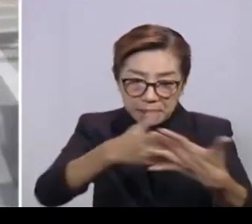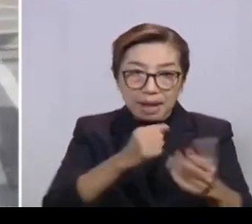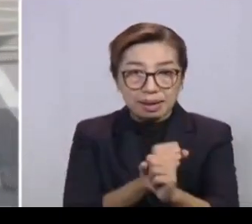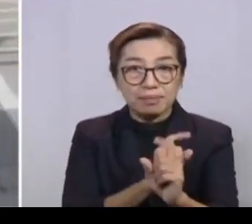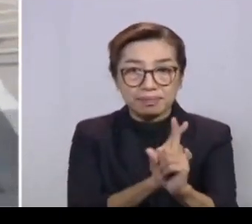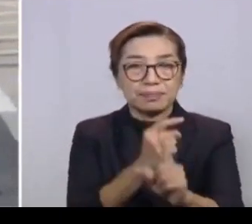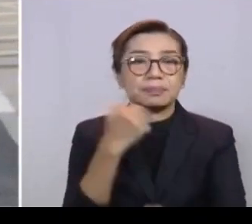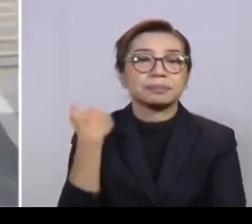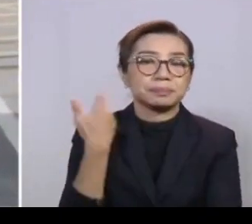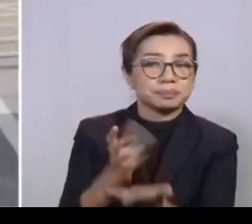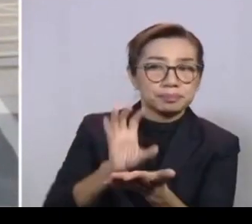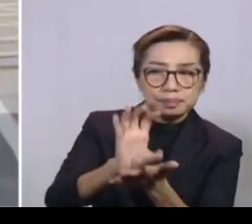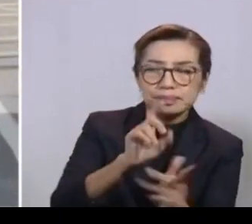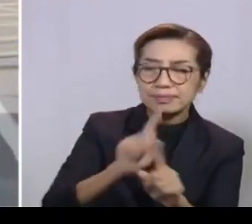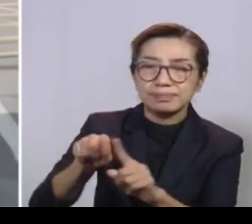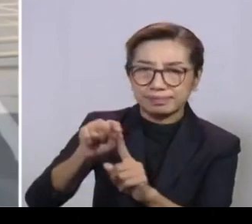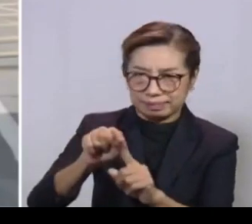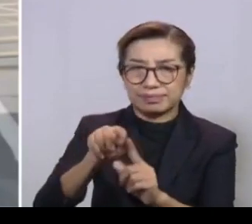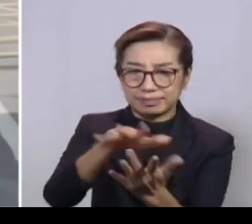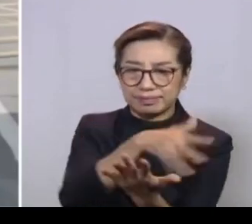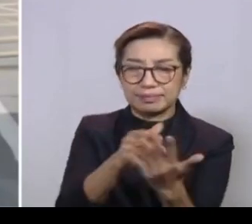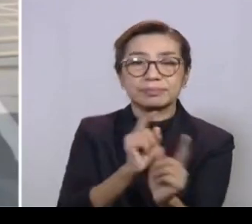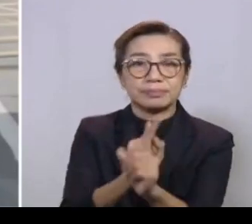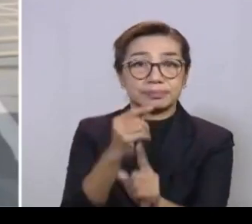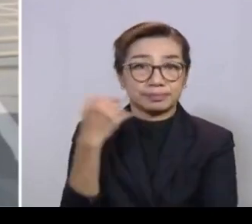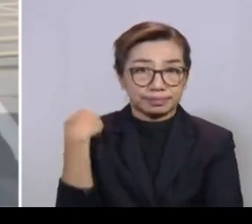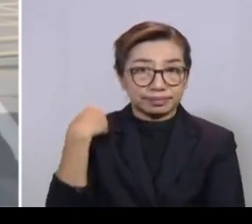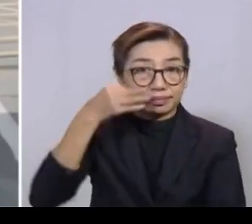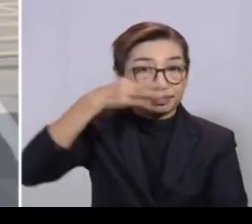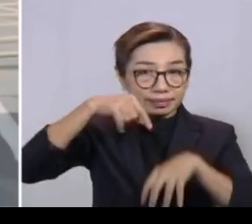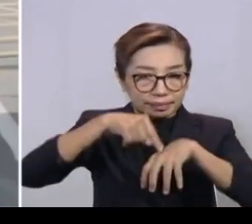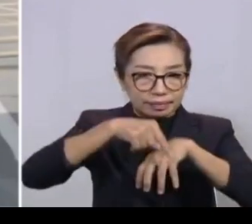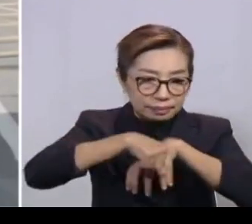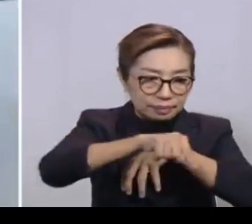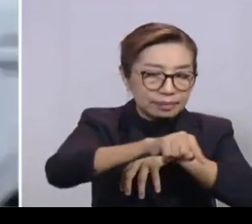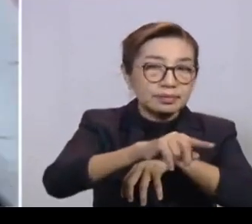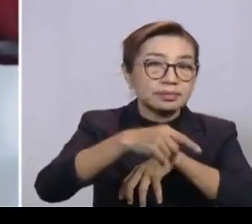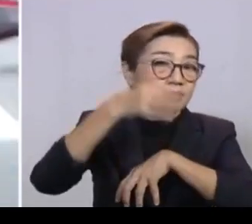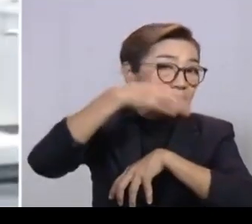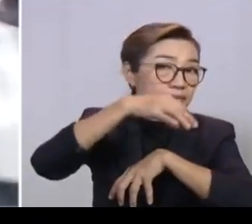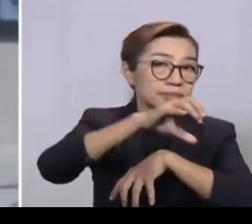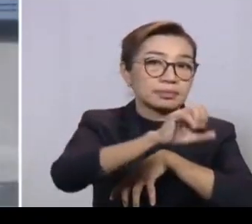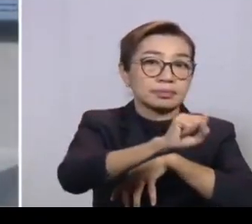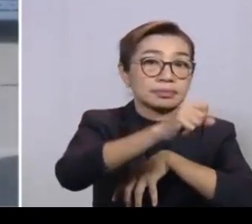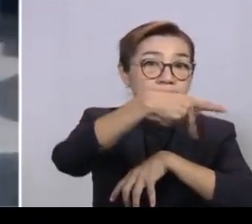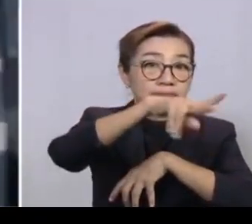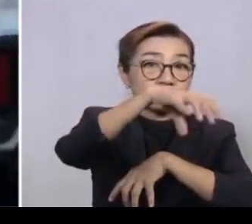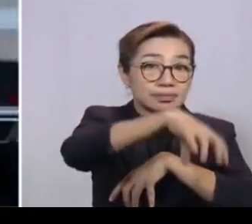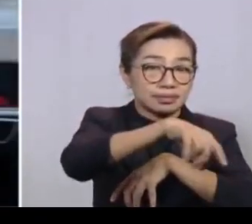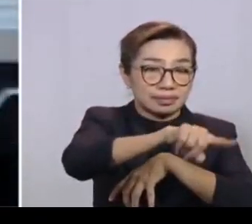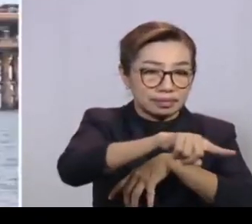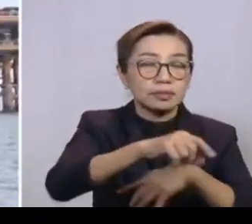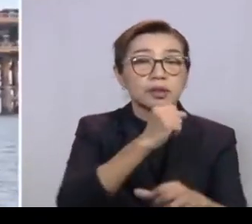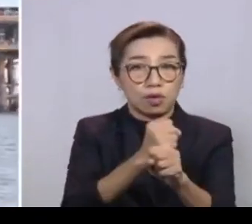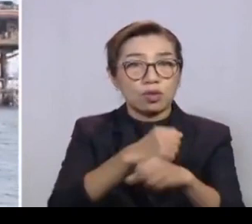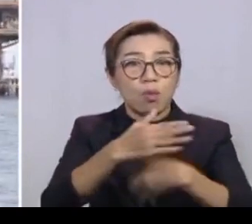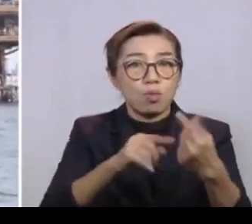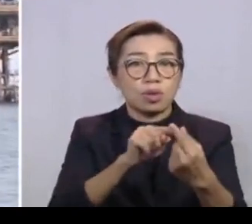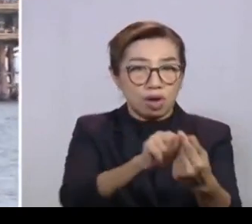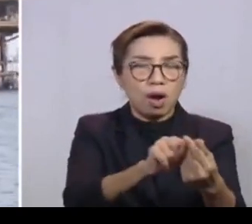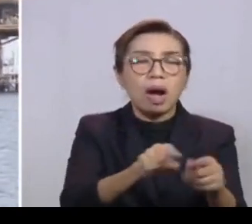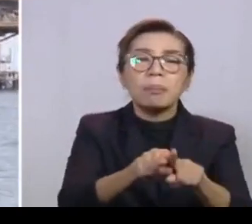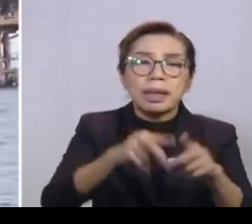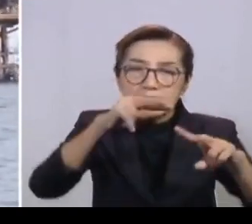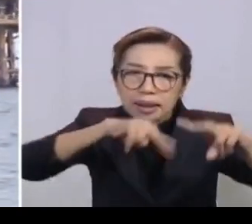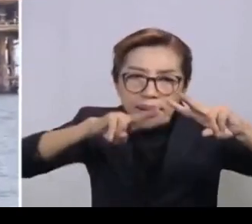ในขณะเดียวกันครับบริษัทในกลุ่มปตทก็คือปตทเนี่ยเดินหน้าลงทุนเพื่อความมั่นคงเมื่อวานนี้ก็มีการลงนาม